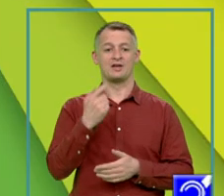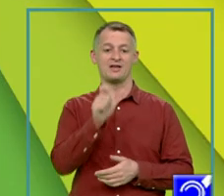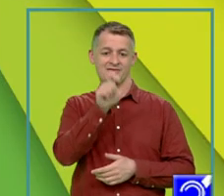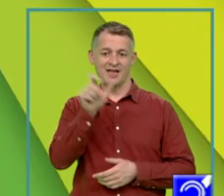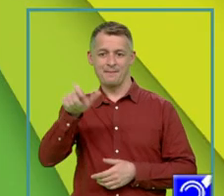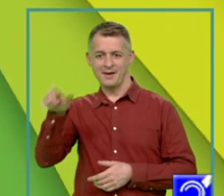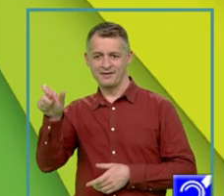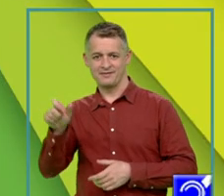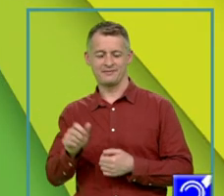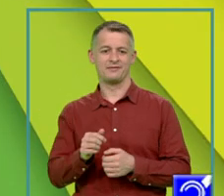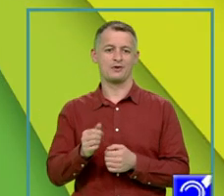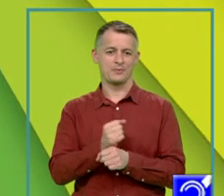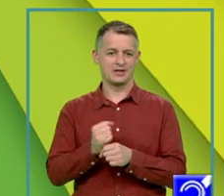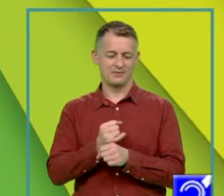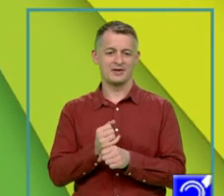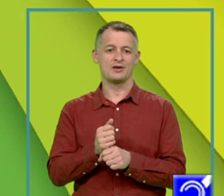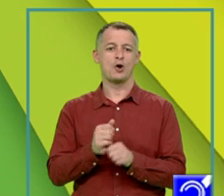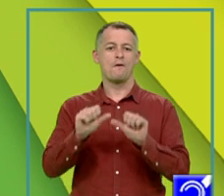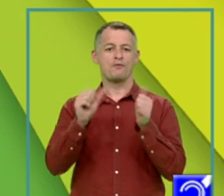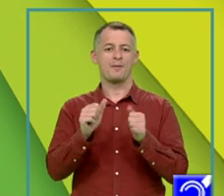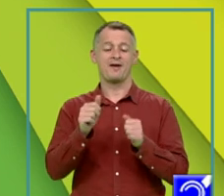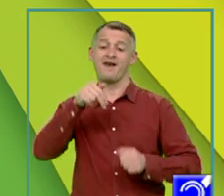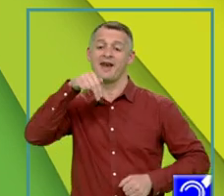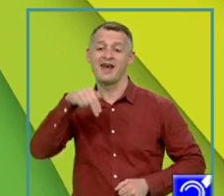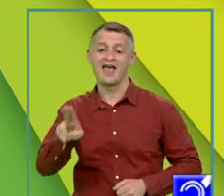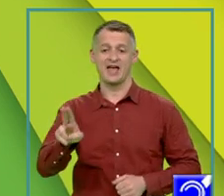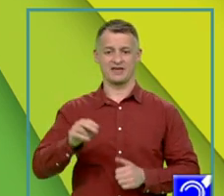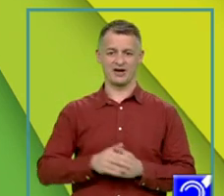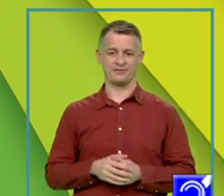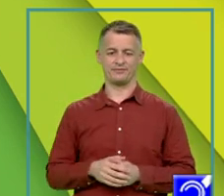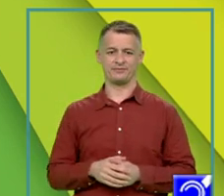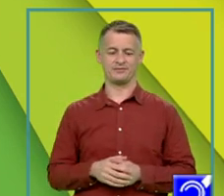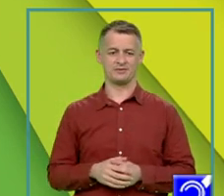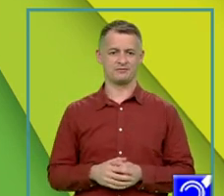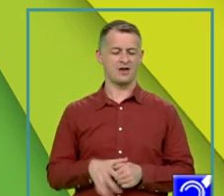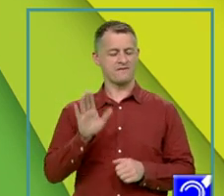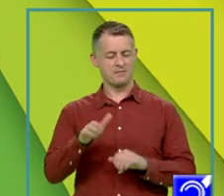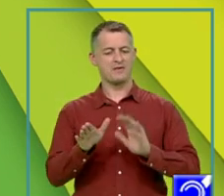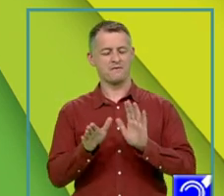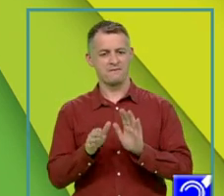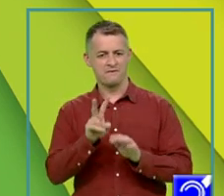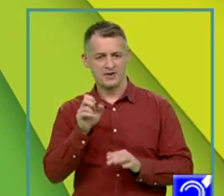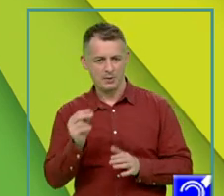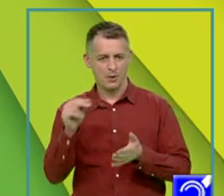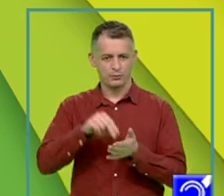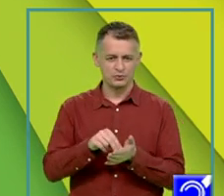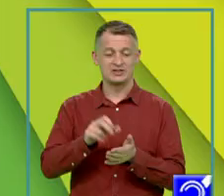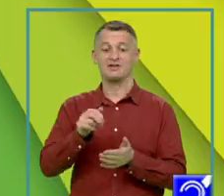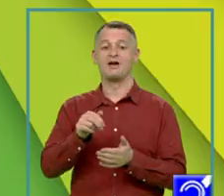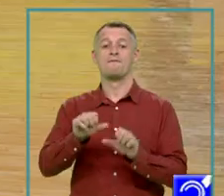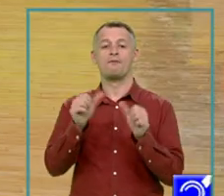observăm că este o formă negativă de data aceasta avem verb la condițional optativ pus la forma